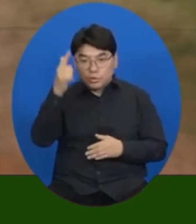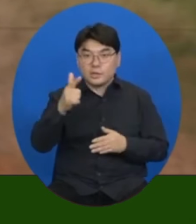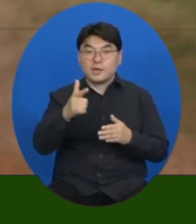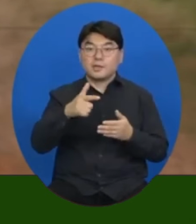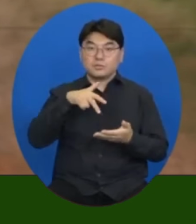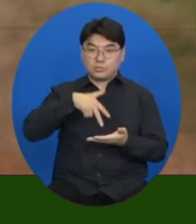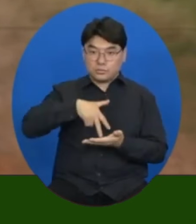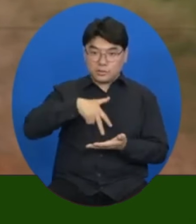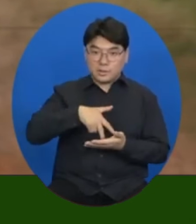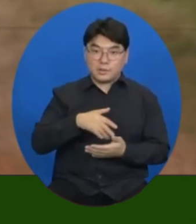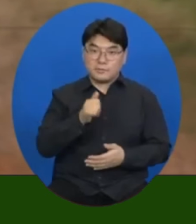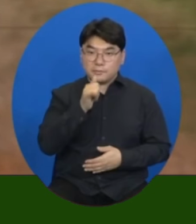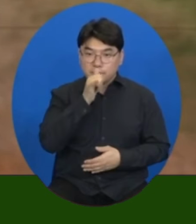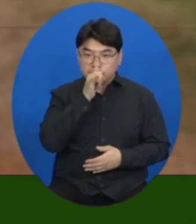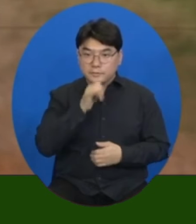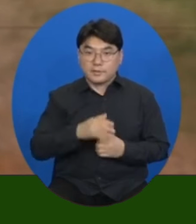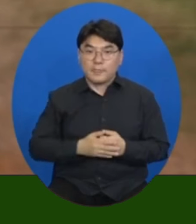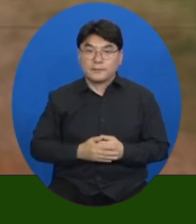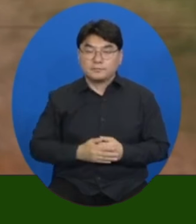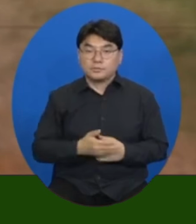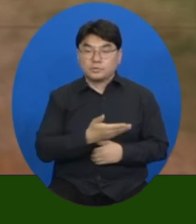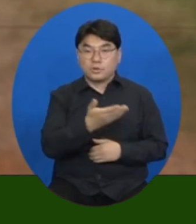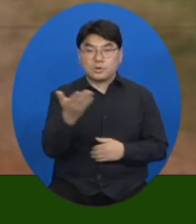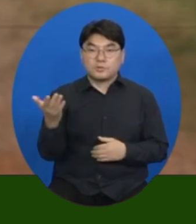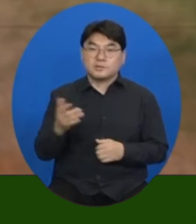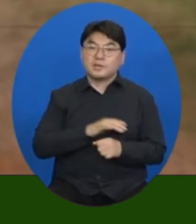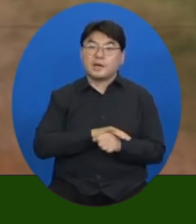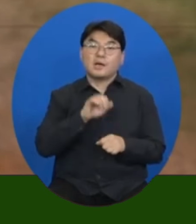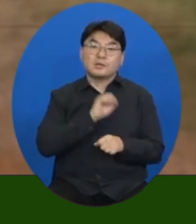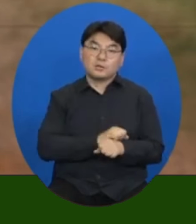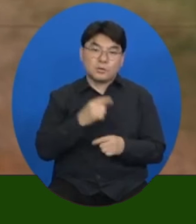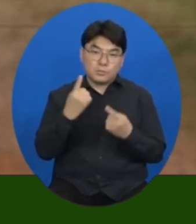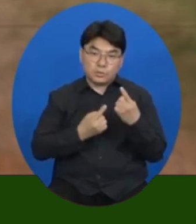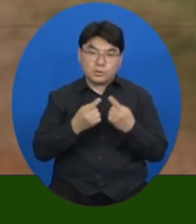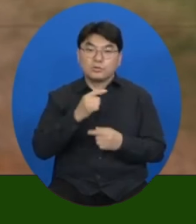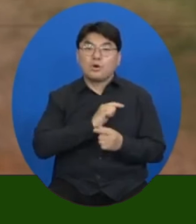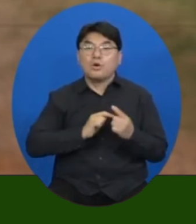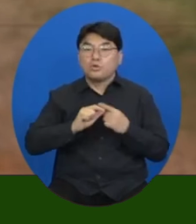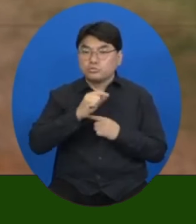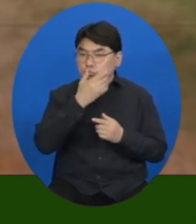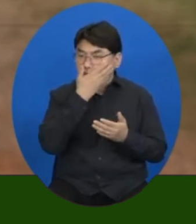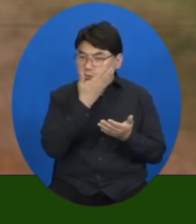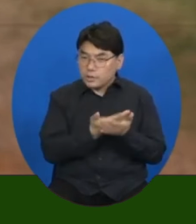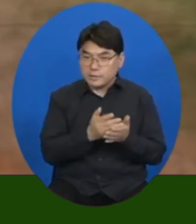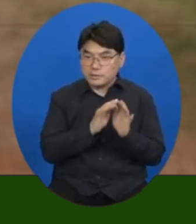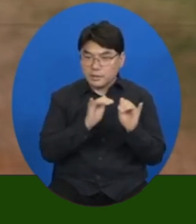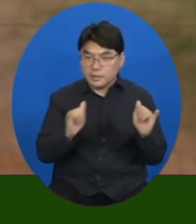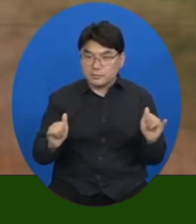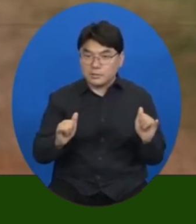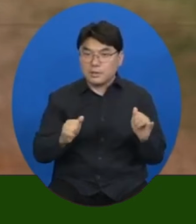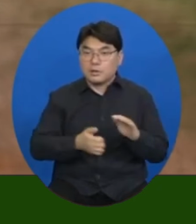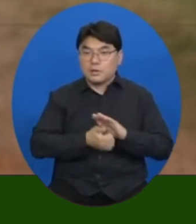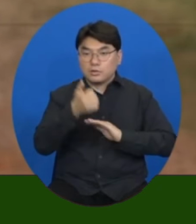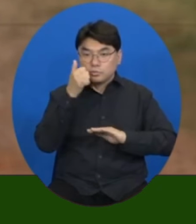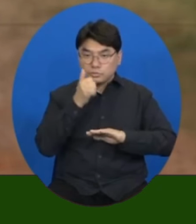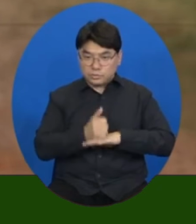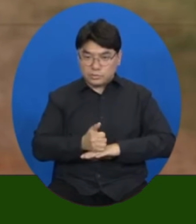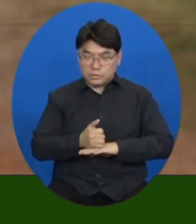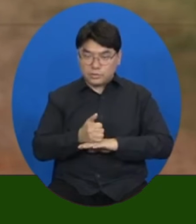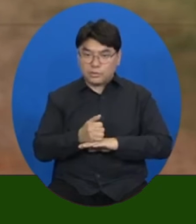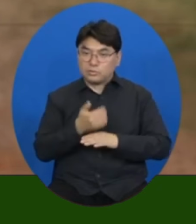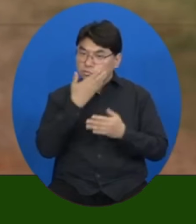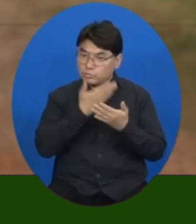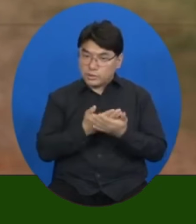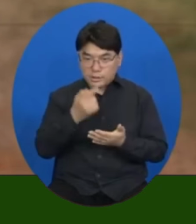존재입니다 얼마나 잘해 나가는지 보다 훨씬 더 중요한 자들입니다 만약 성취한 것에 정체성을 두고